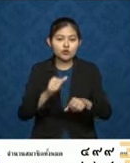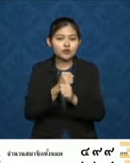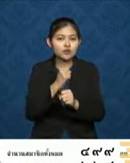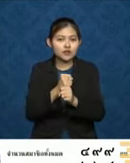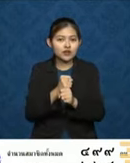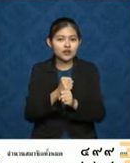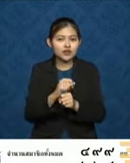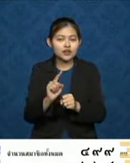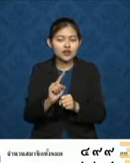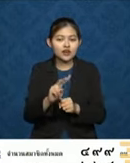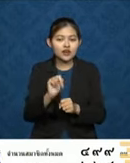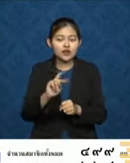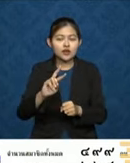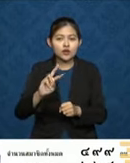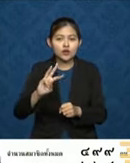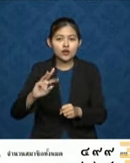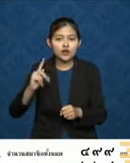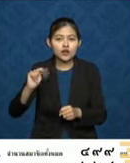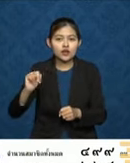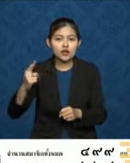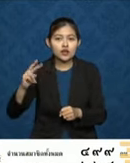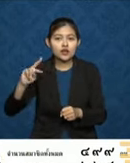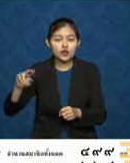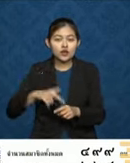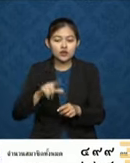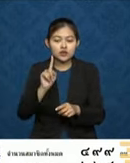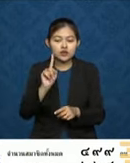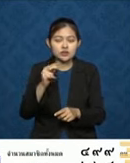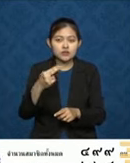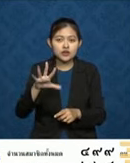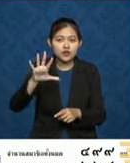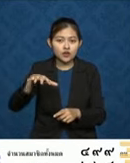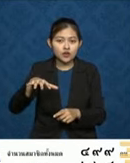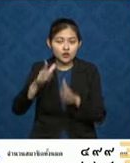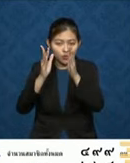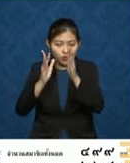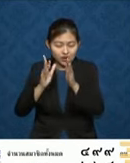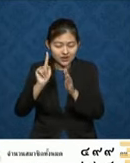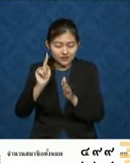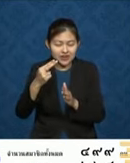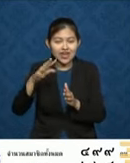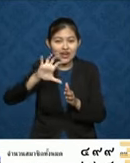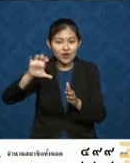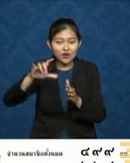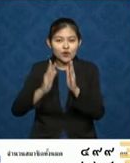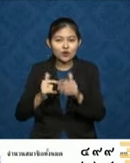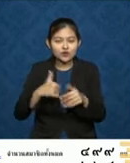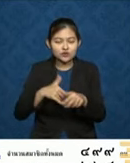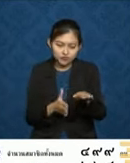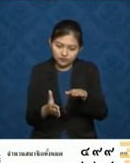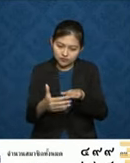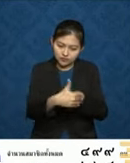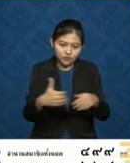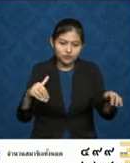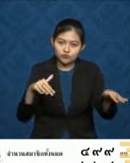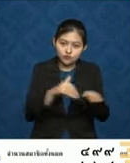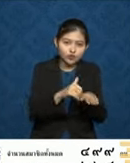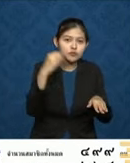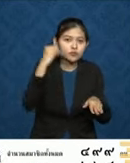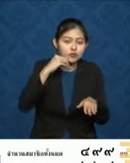อยู่ในนวนคร 10,00คนนะคะซึ่งตอนเย็นนะคะจุดกลับรถนะคะเกิดอุบัติเหตุบ่อยมากเพราะว่าถนน